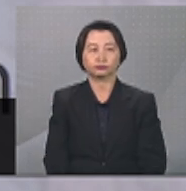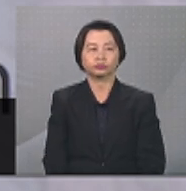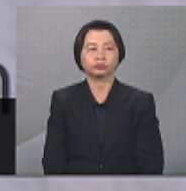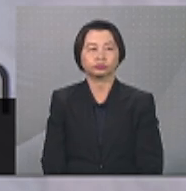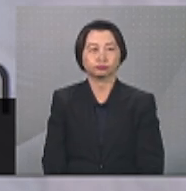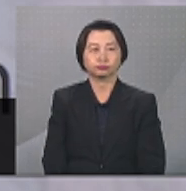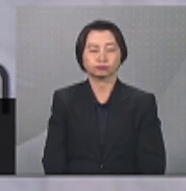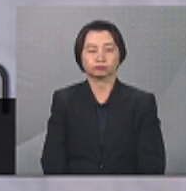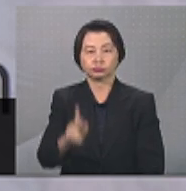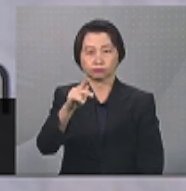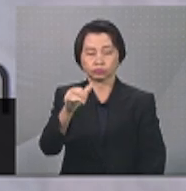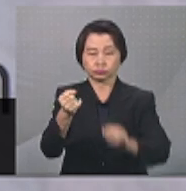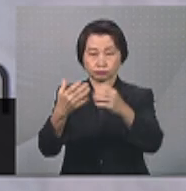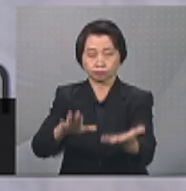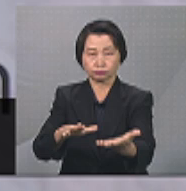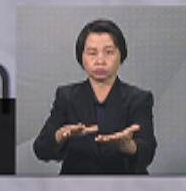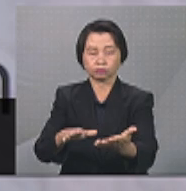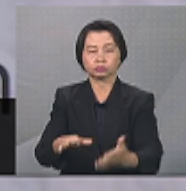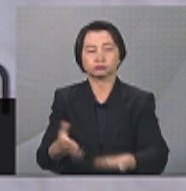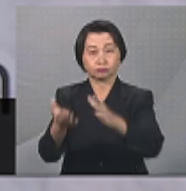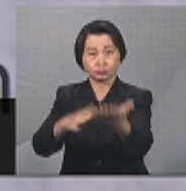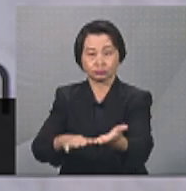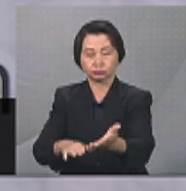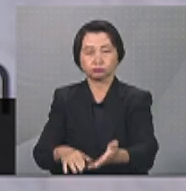Kes kematian ke-94, iaitu kes